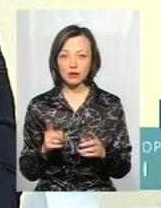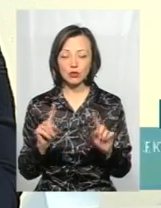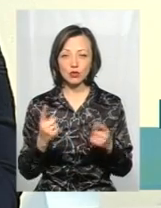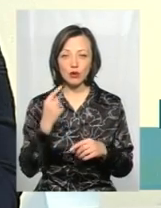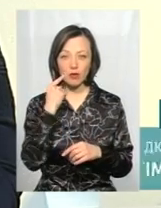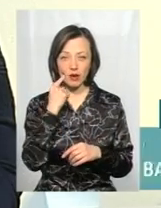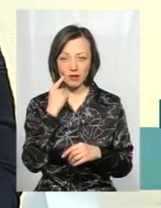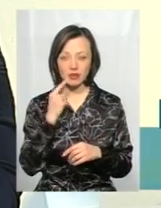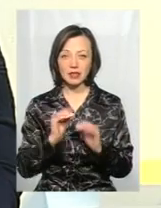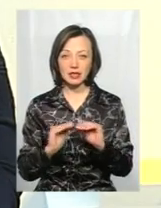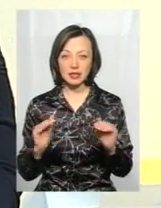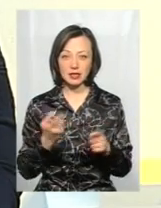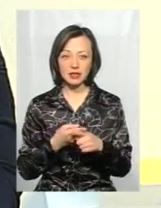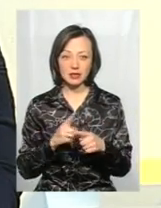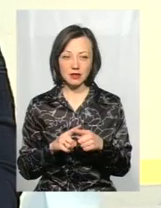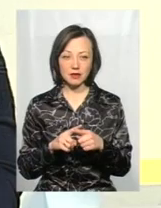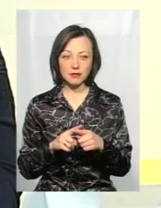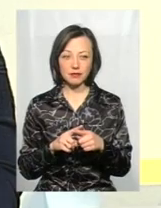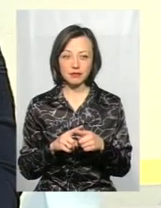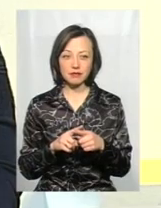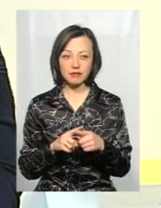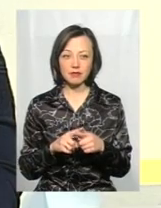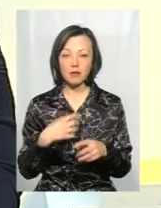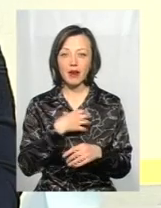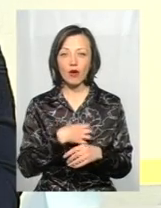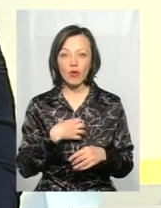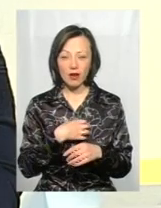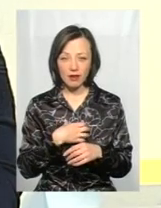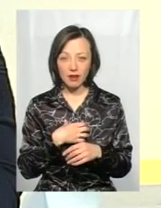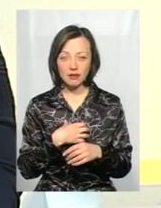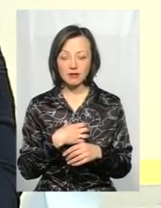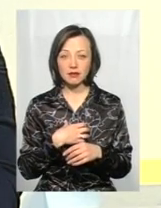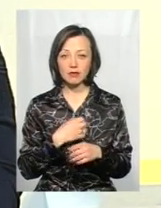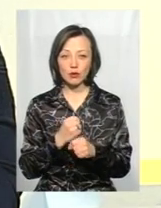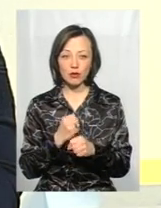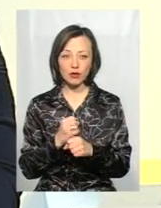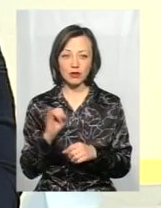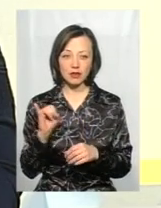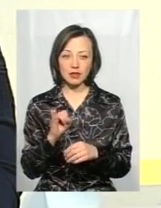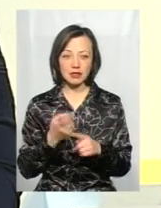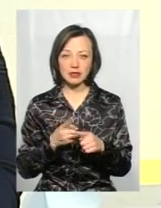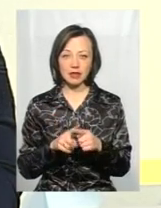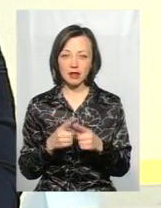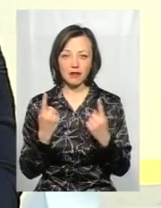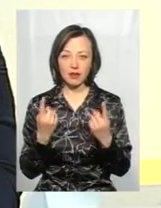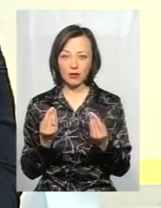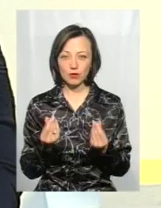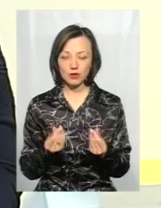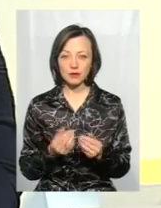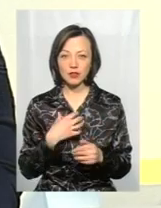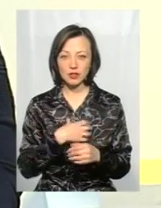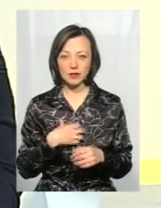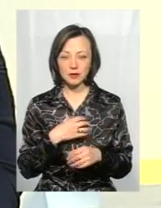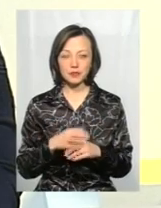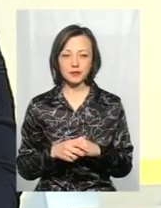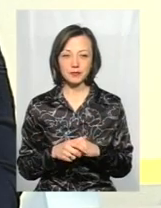дуже образливо, тому що діти це, ну, це пріоритет. І це незначні кошти. І це чому важливо. Громада